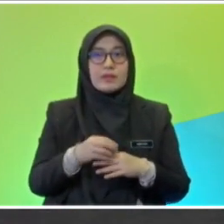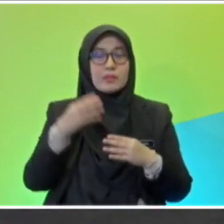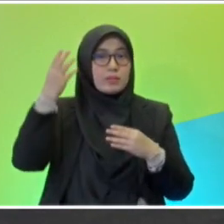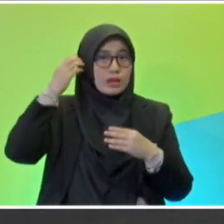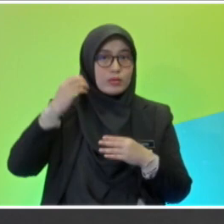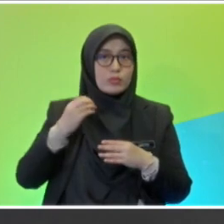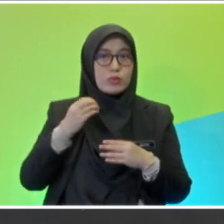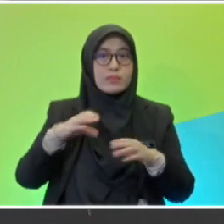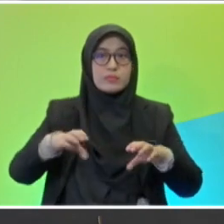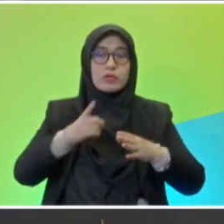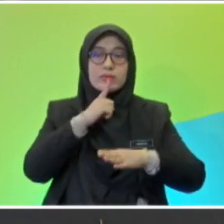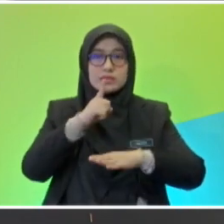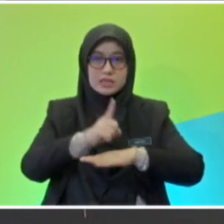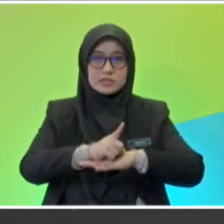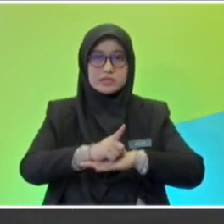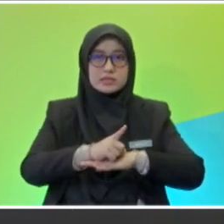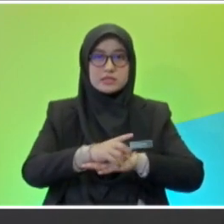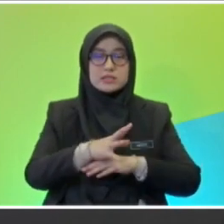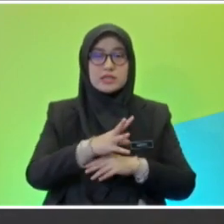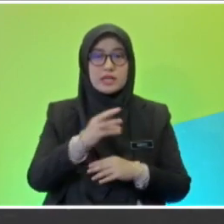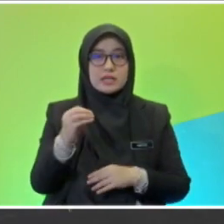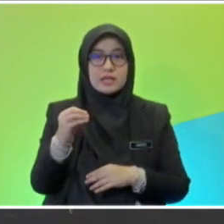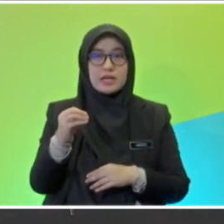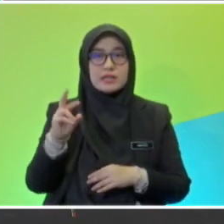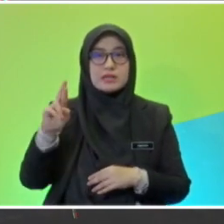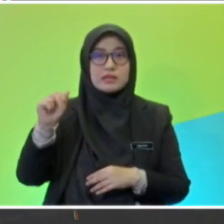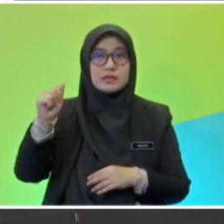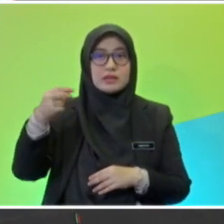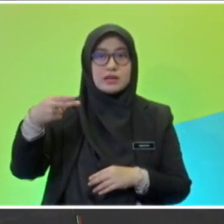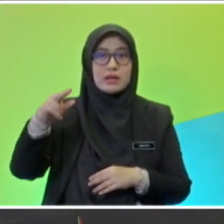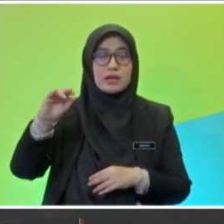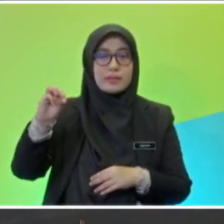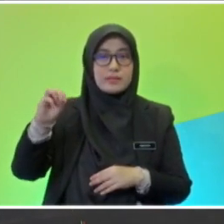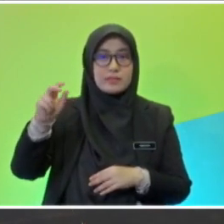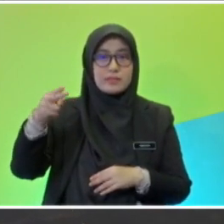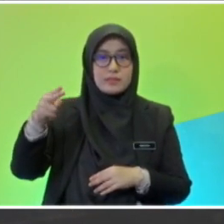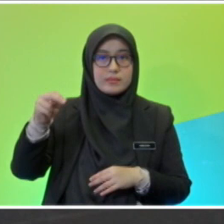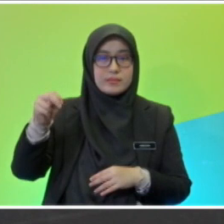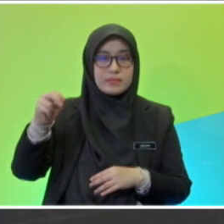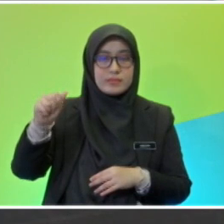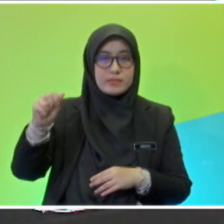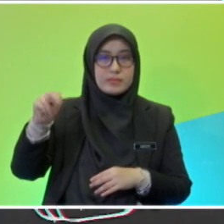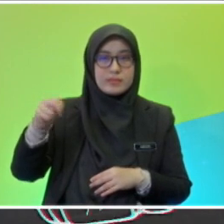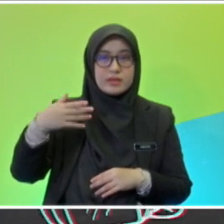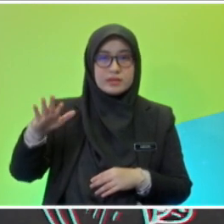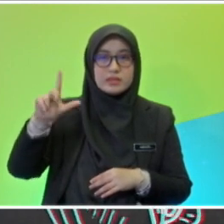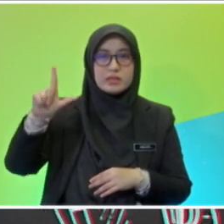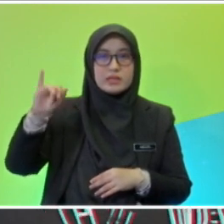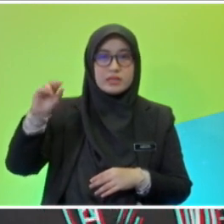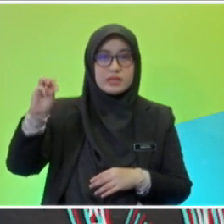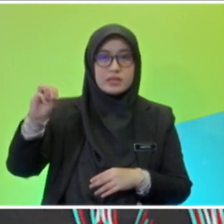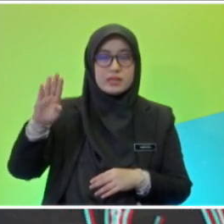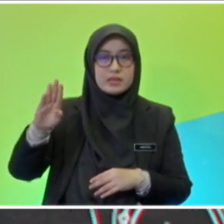pendakwe dan hakim menjelaskan pertanyaan Haji Abdurrahman Limbung menyebabkan berbicaraan di tangguhkan dan berahi tanpa keputusan